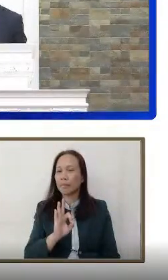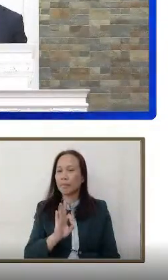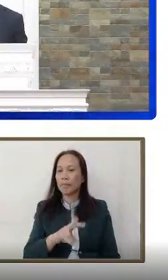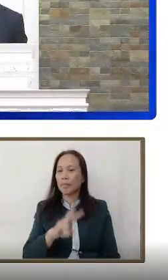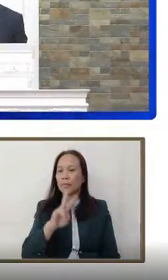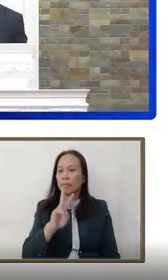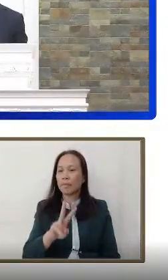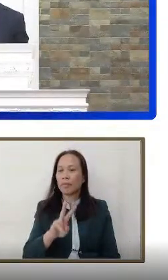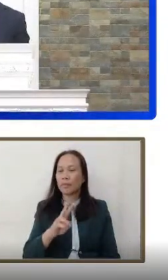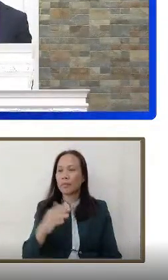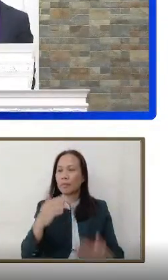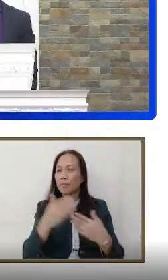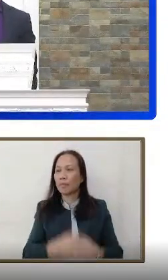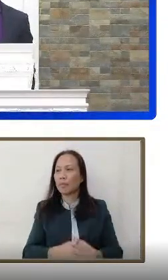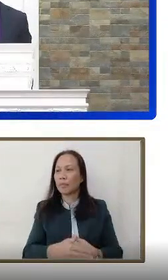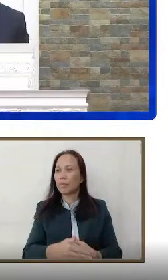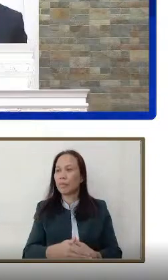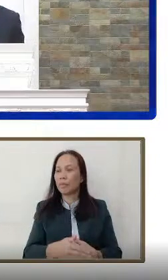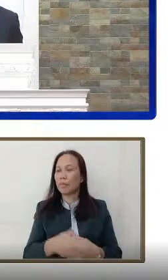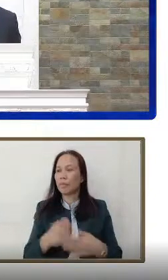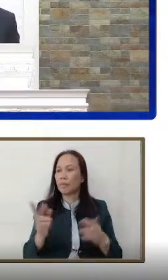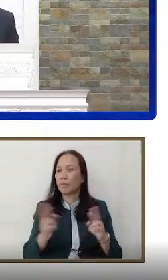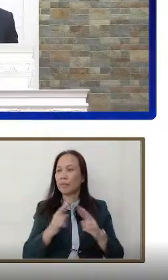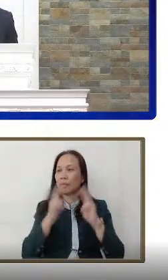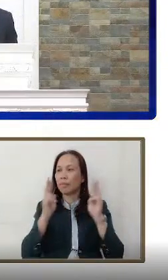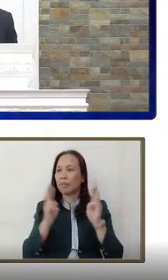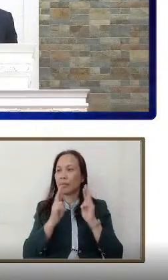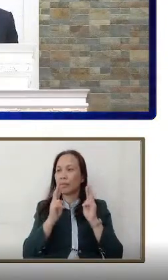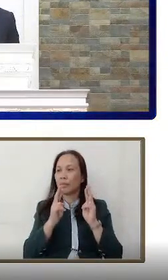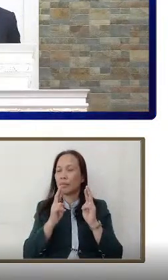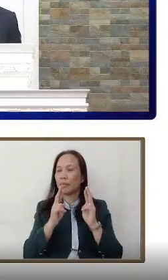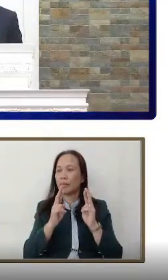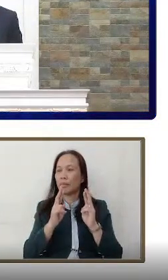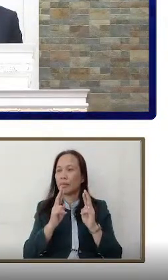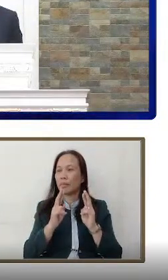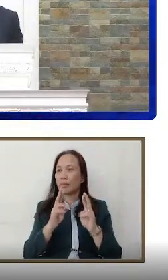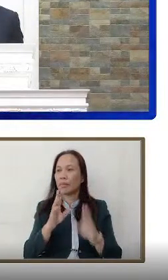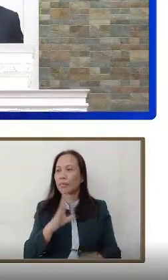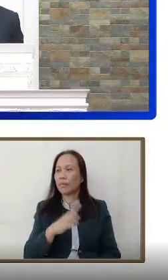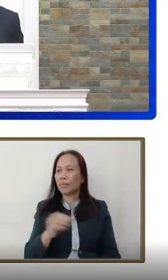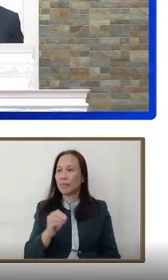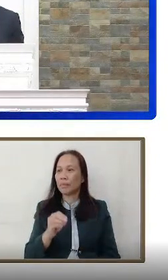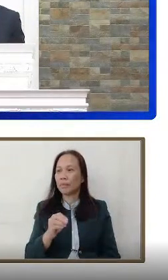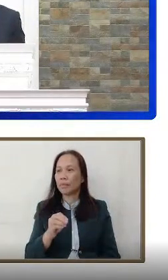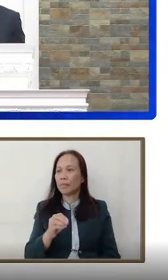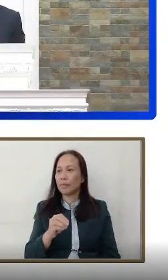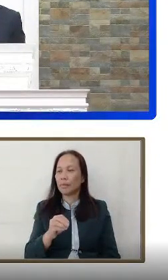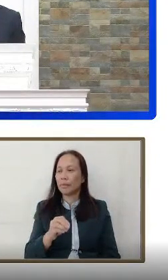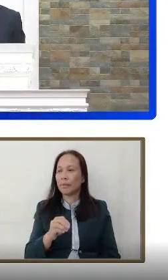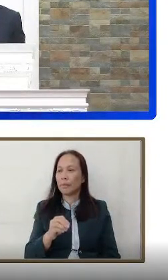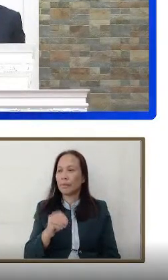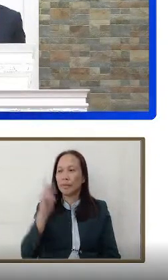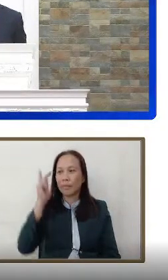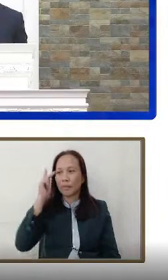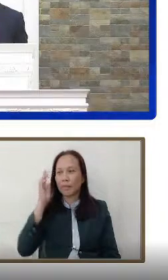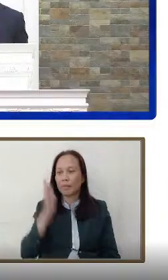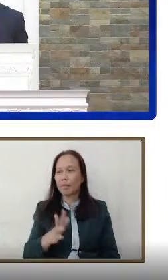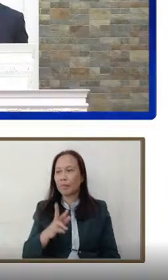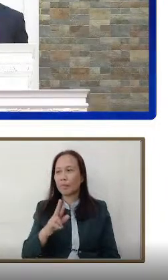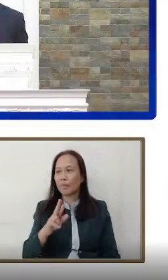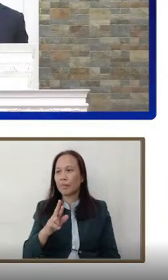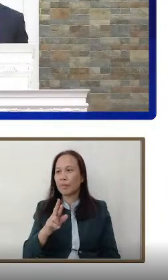revival. At si Reverend Dexter Rico po ang pupunta doon, mga kapatid. Yeah.